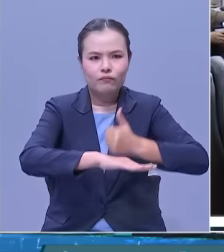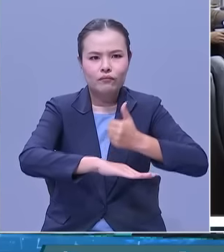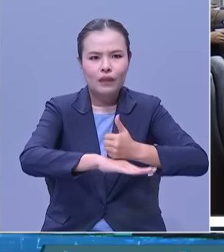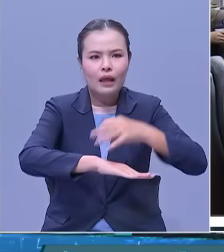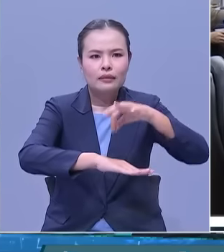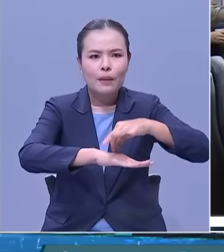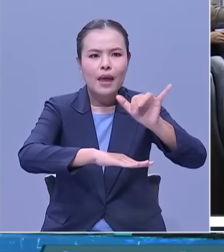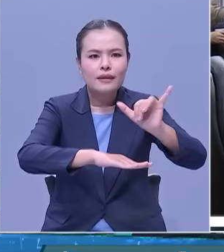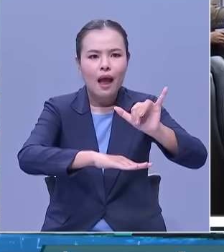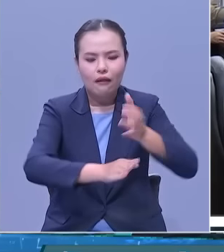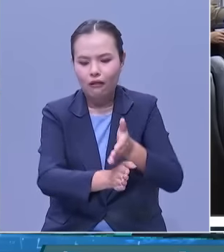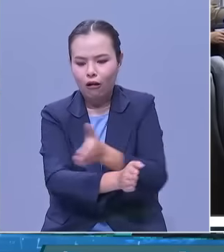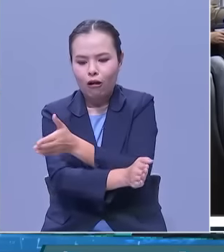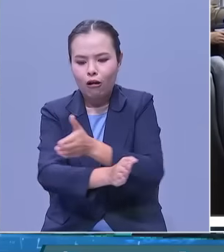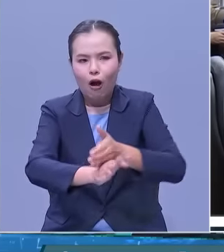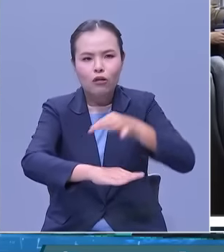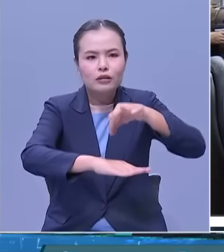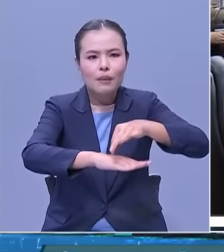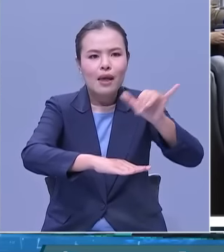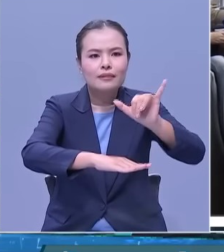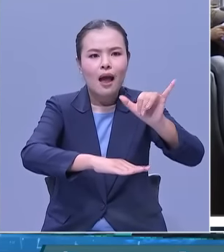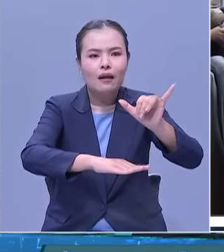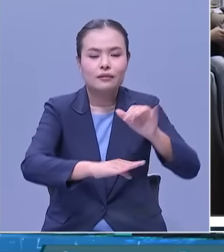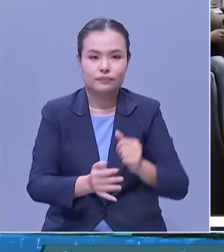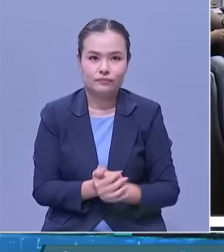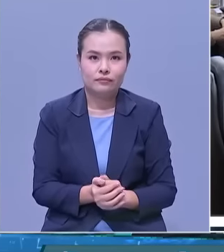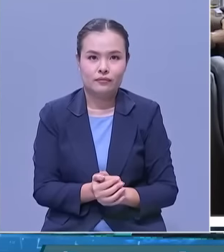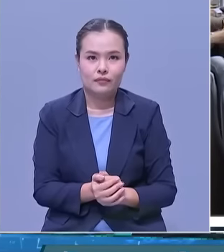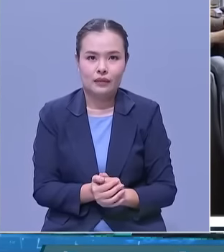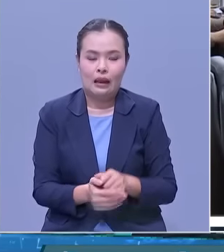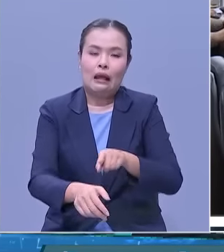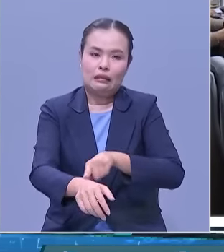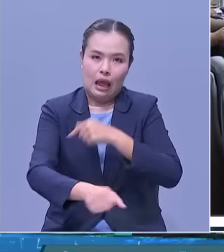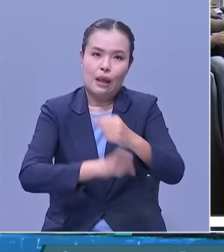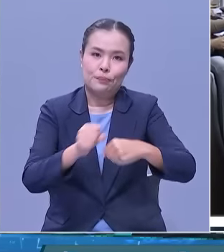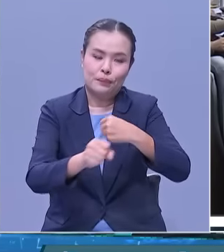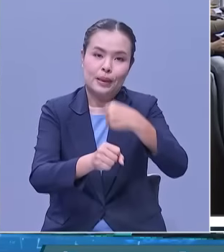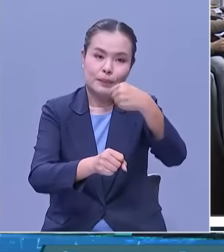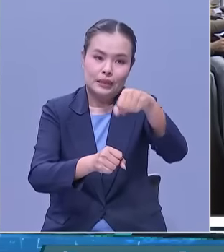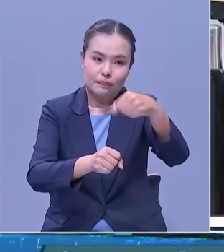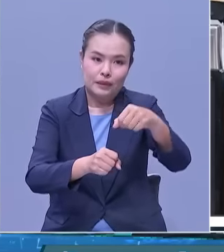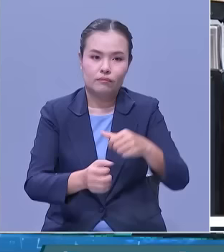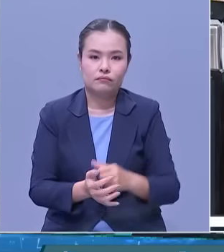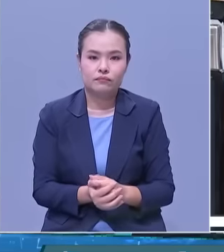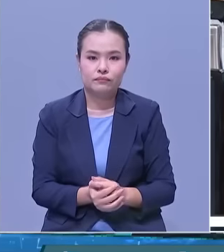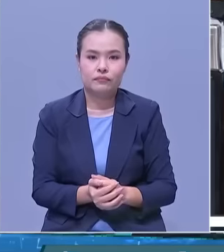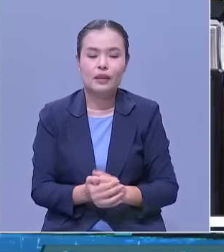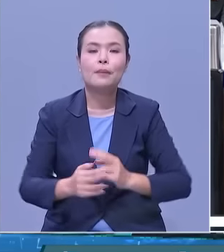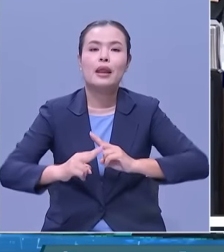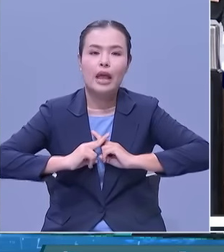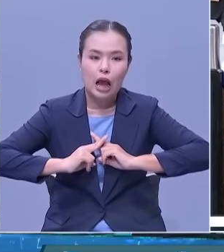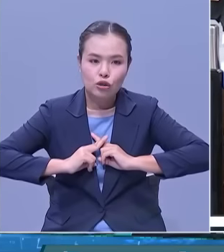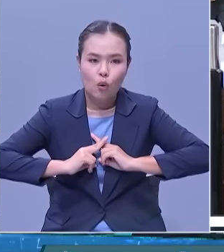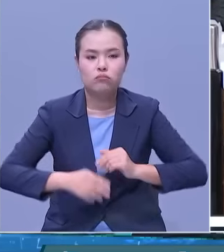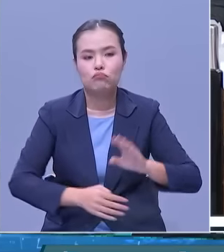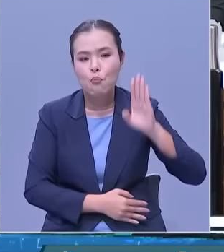ฮะอ๋อห่วงเวลาไม่ตรงกัน ครับ แล้วเขาส่งมาเป็น10ปี แล้วมันเป็นเอกชนกับเอกช